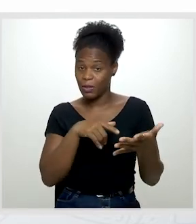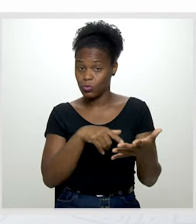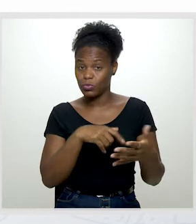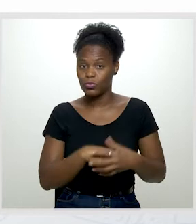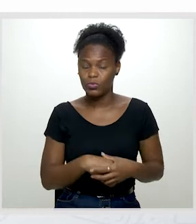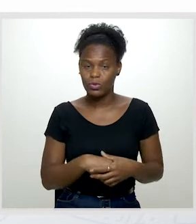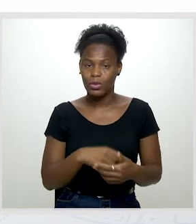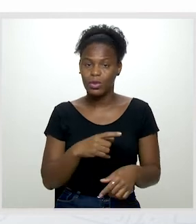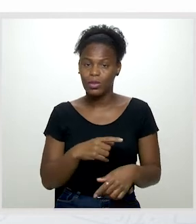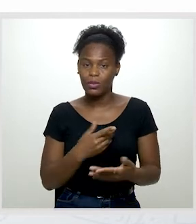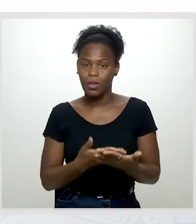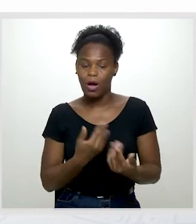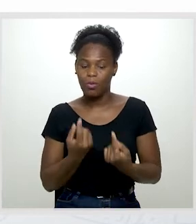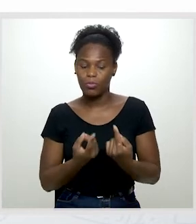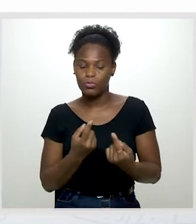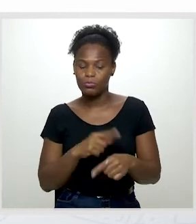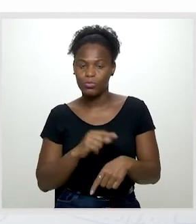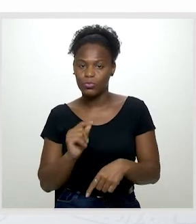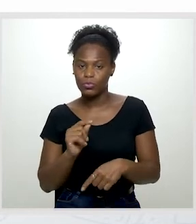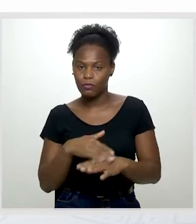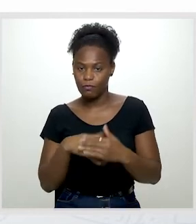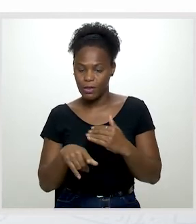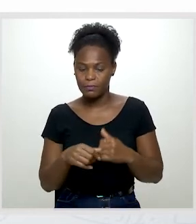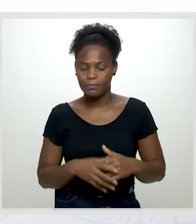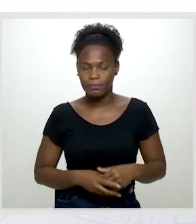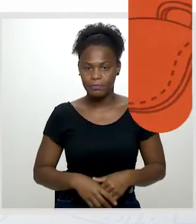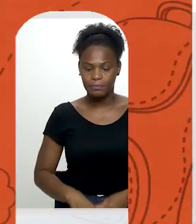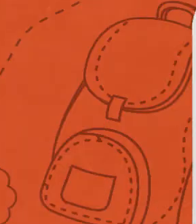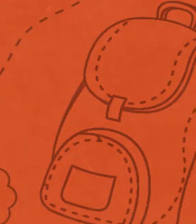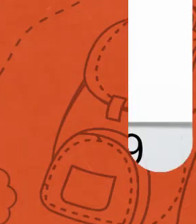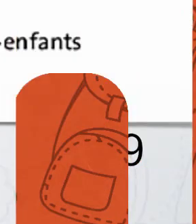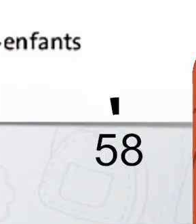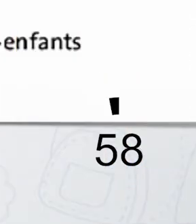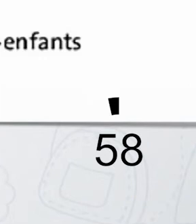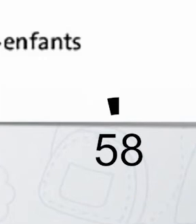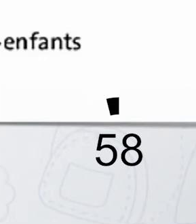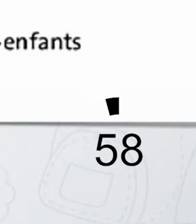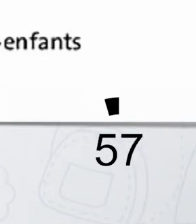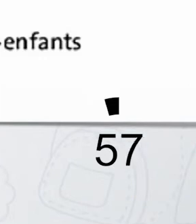texte. Je te donne quelques secondes, quelques minutes pour faire cela.